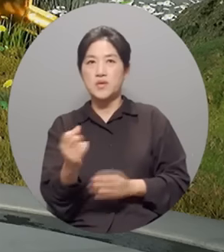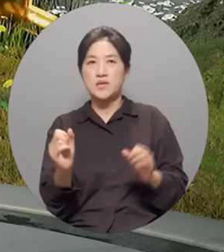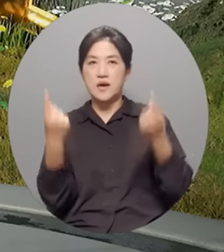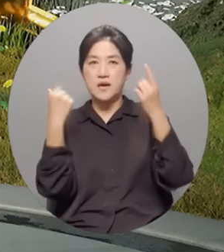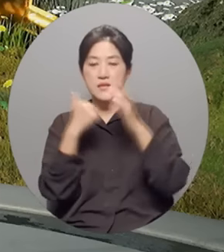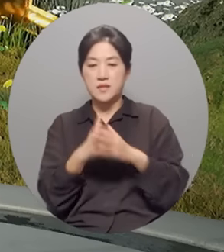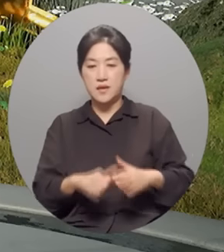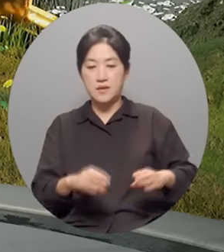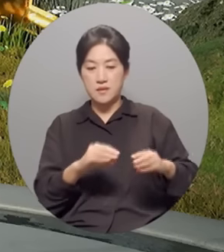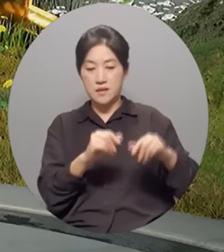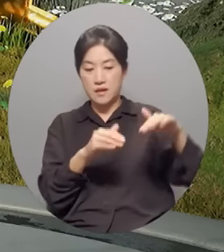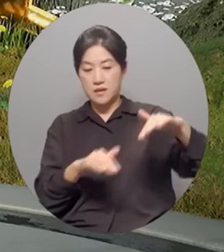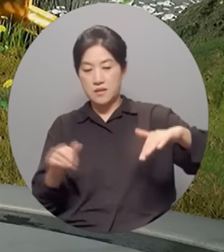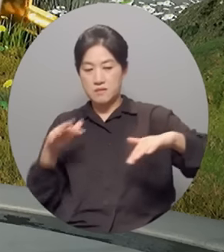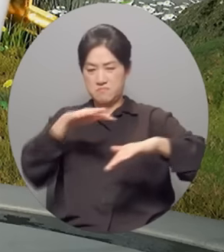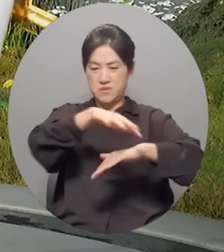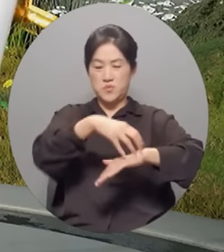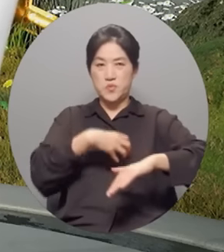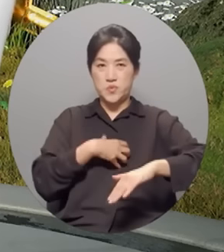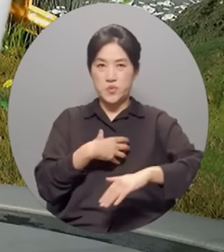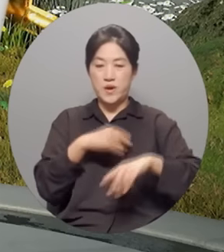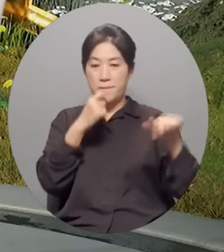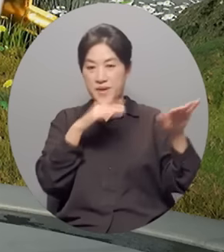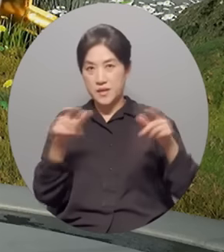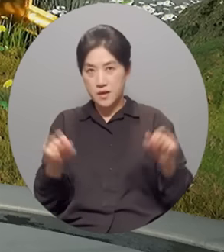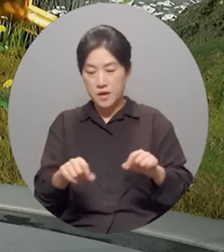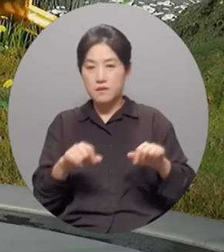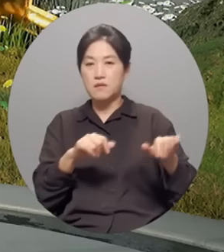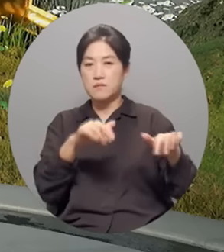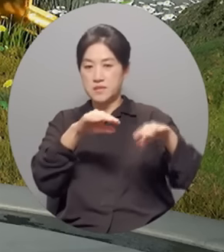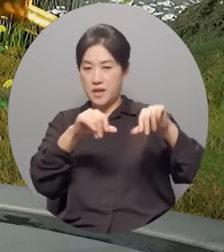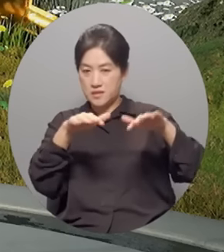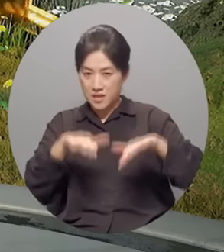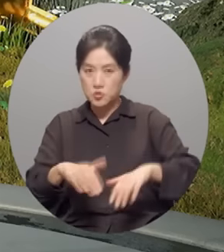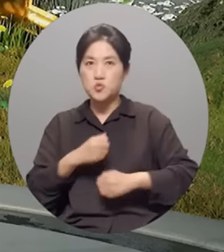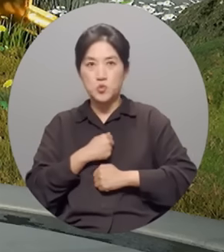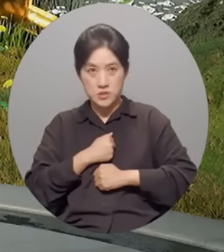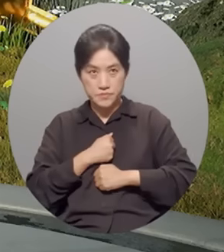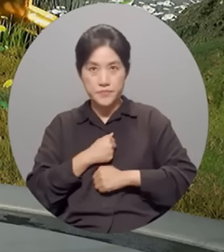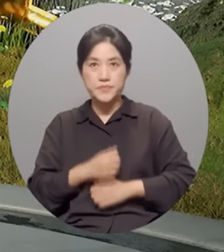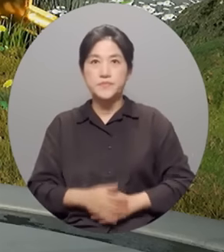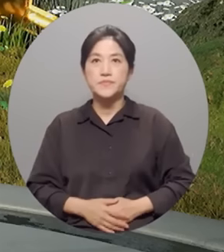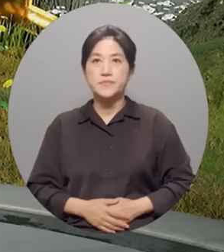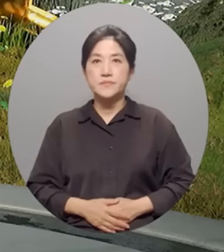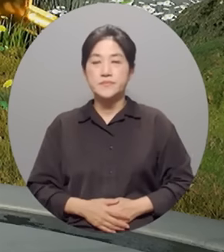저지대 침수 피에도 우려야 됩니다 해양과 안전사고에도 유를 하셔야겠습니다 지금까지 기상센터였습니다